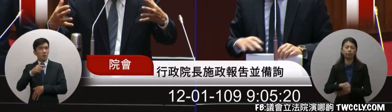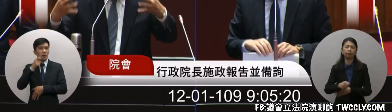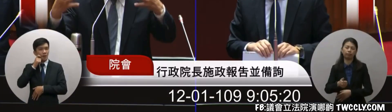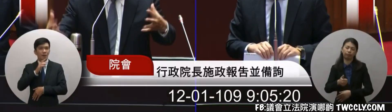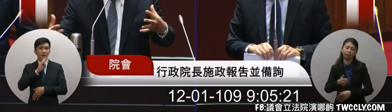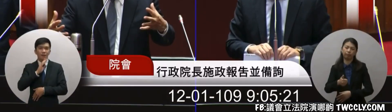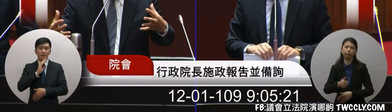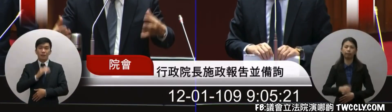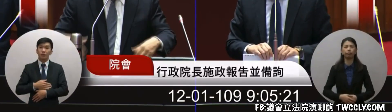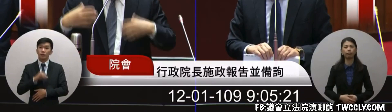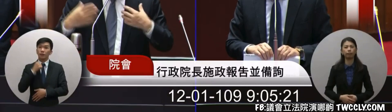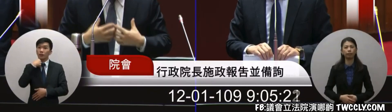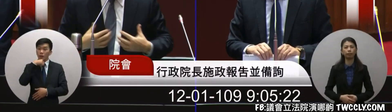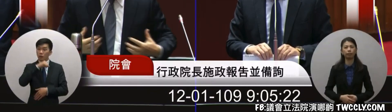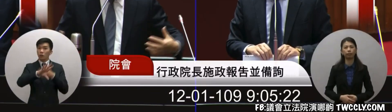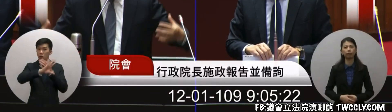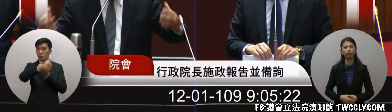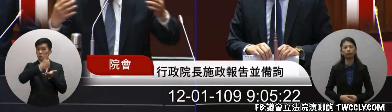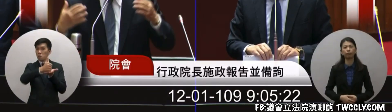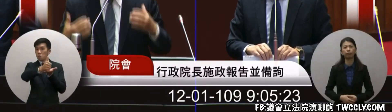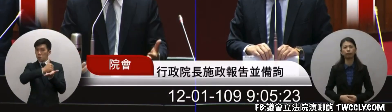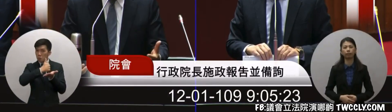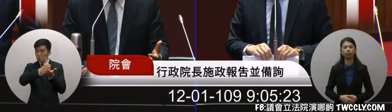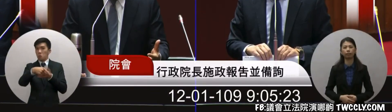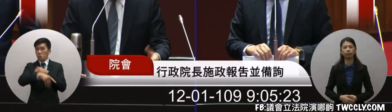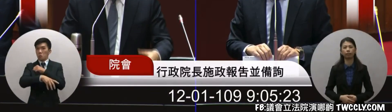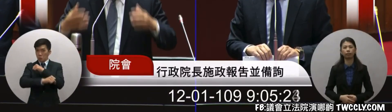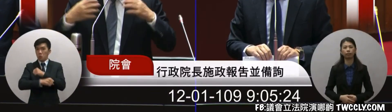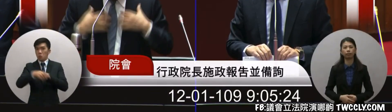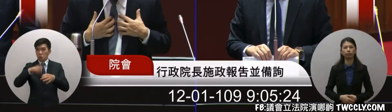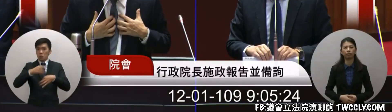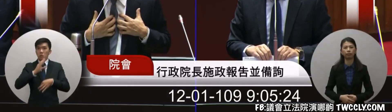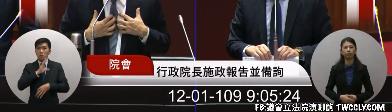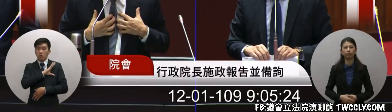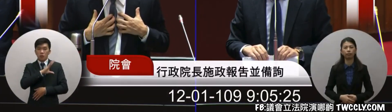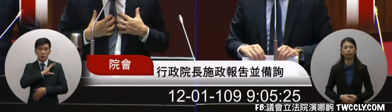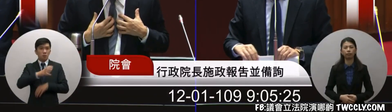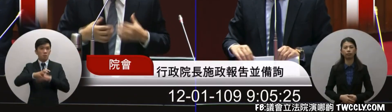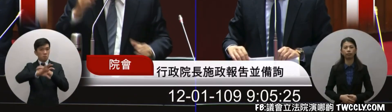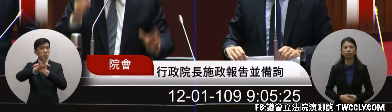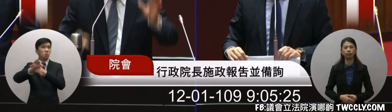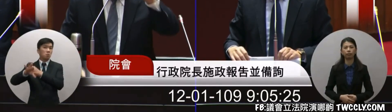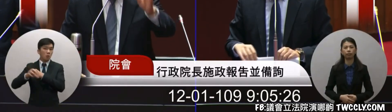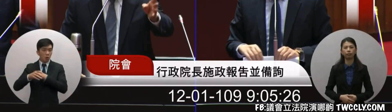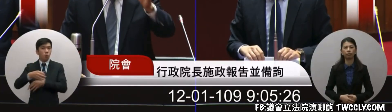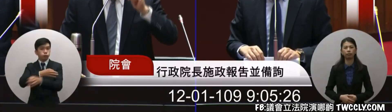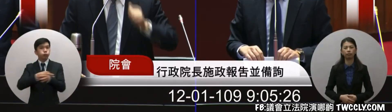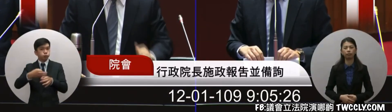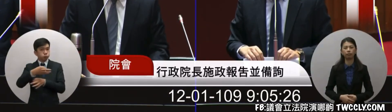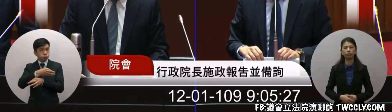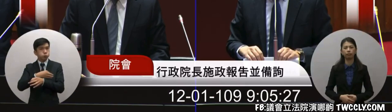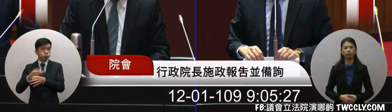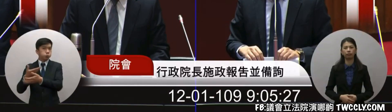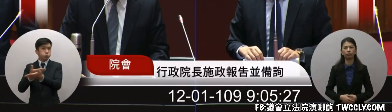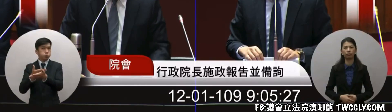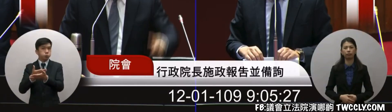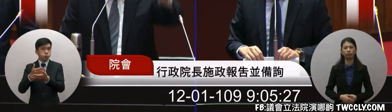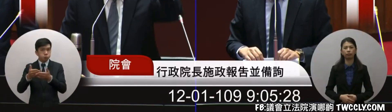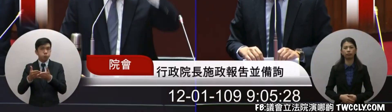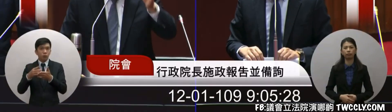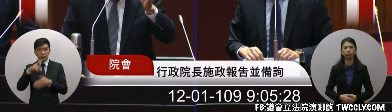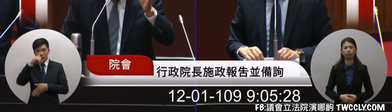易立国，我们要跟全世界做生意，我们不能锁国。 对， 我们要加入 CPTPP，